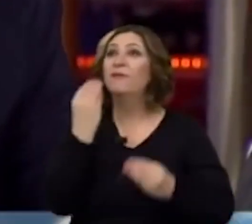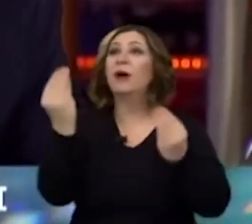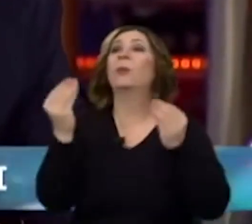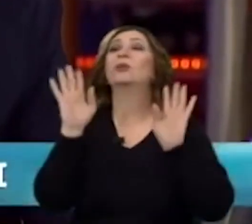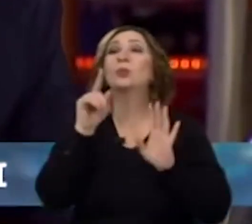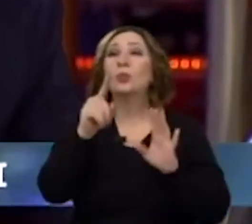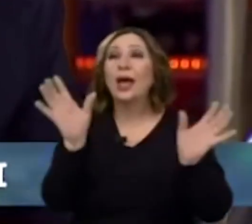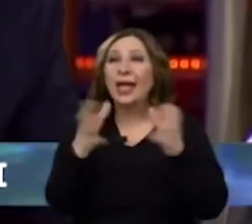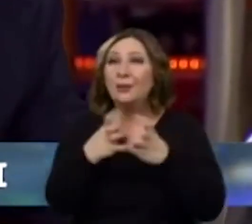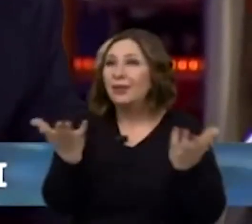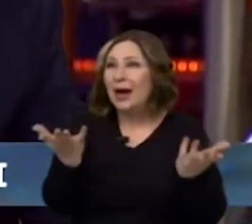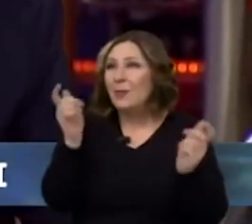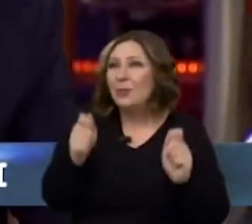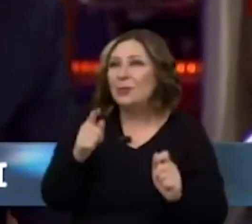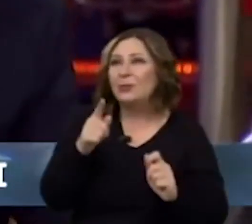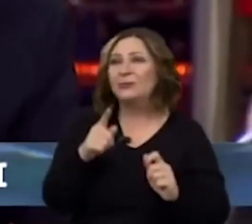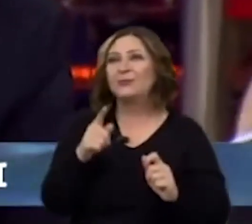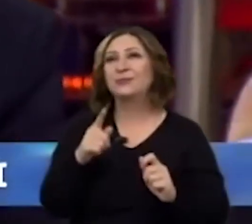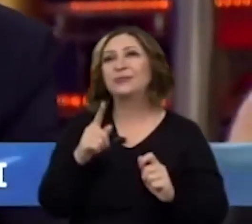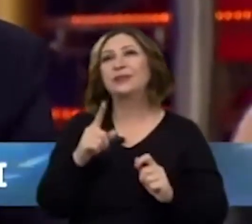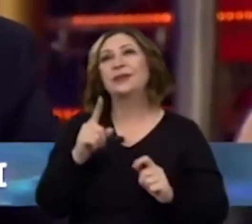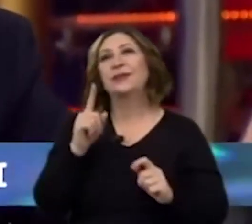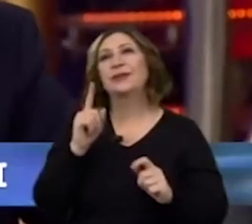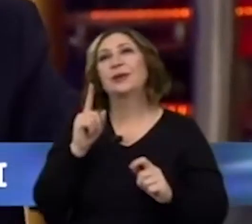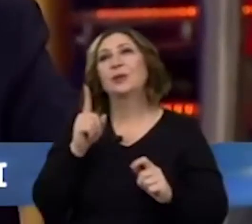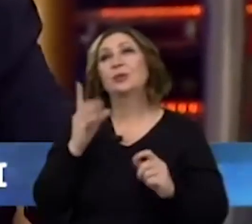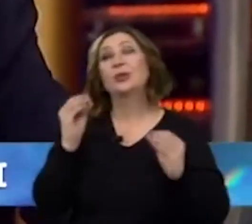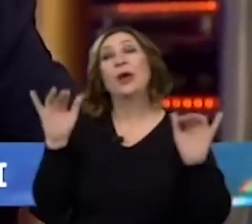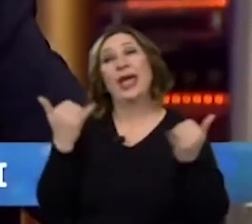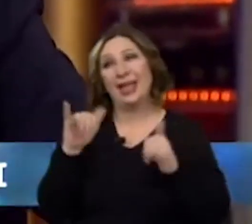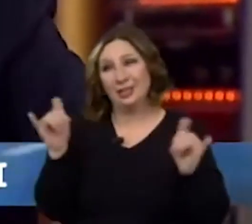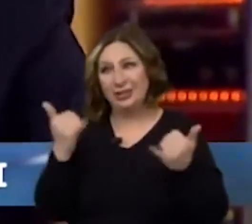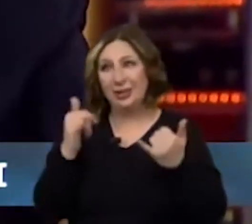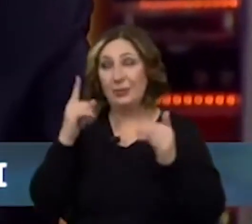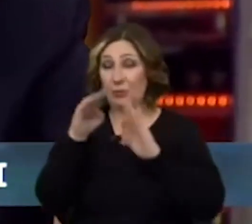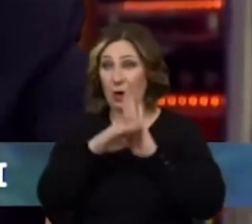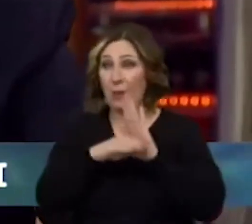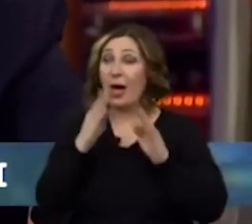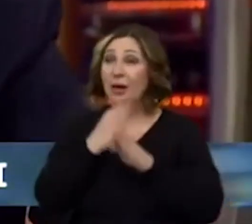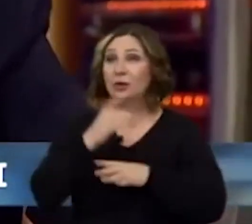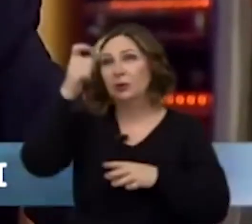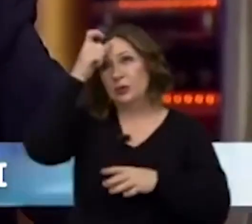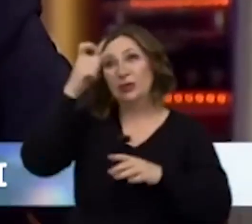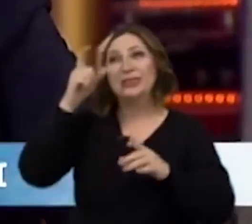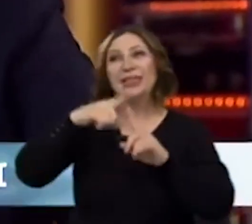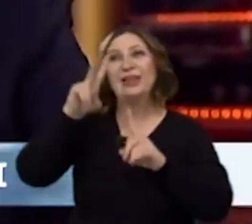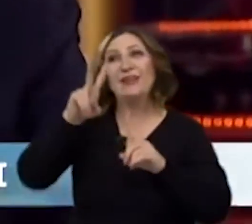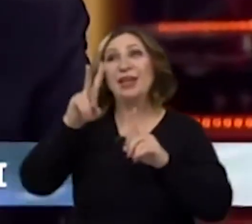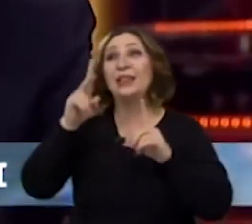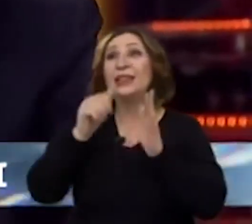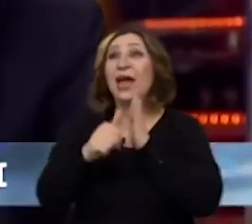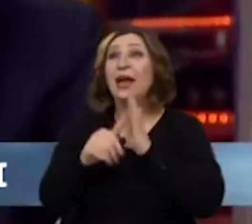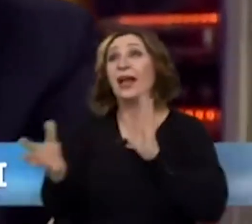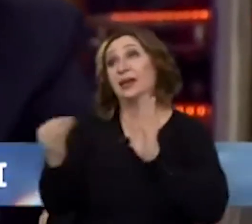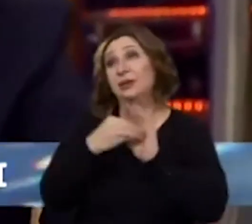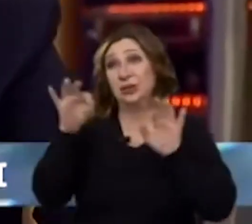Ama bu ekiple nasıl hissediyorsun kendini? Ya vallahi tabii bu çok eğlenceli bir program. Hakikaten Türk televizyon tarihine geçmiş bir program yani.